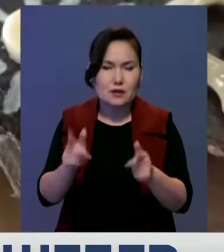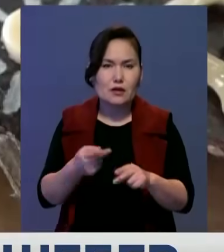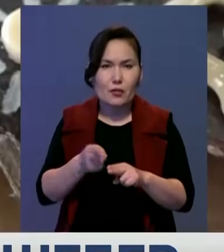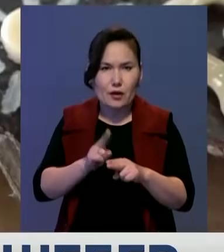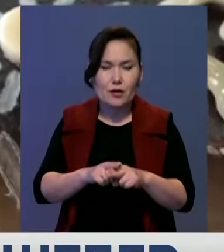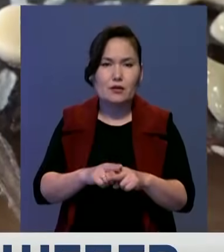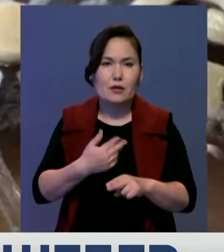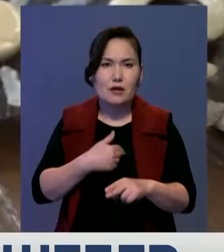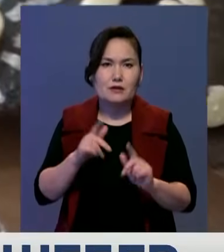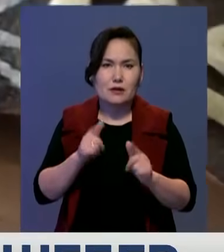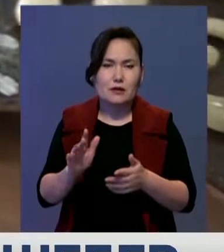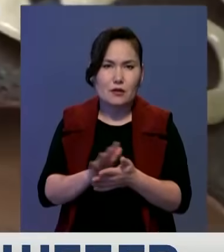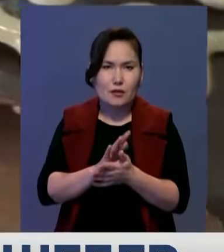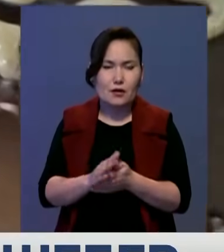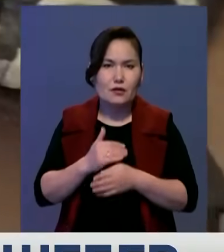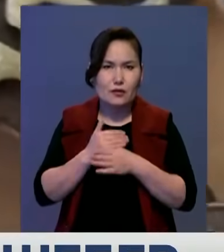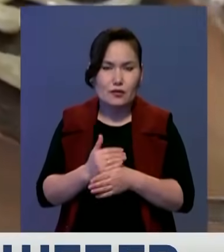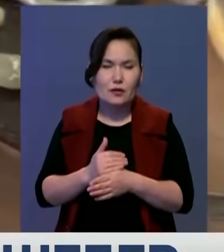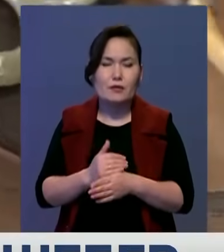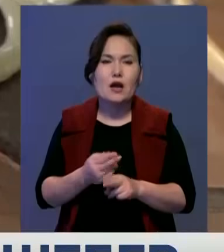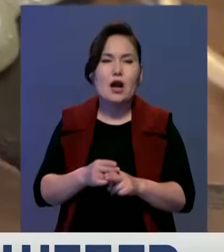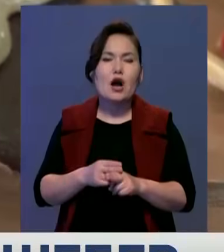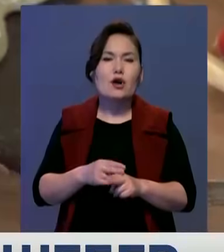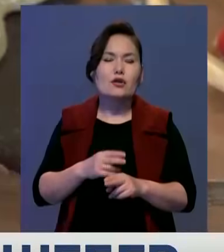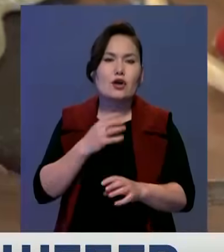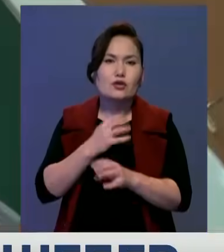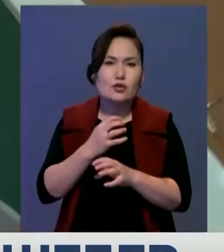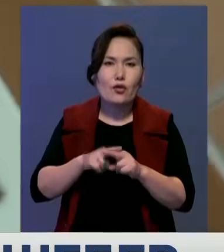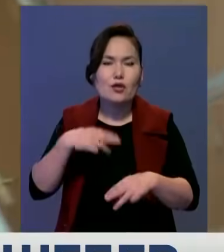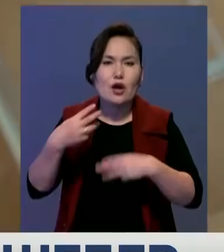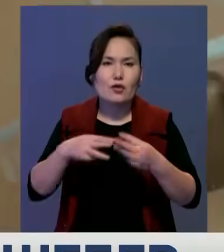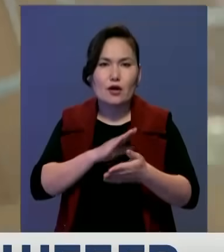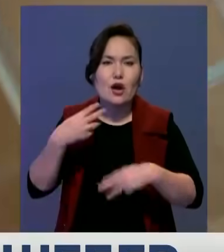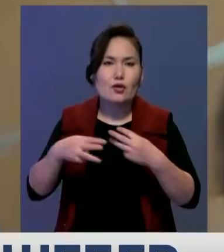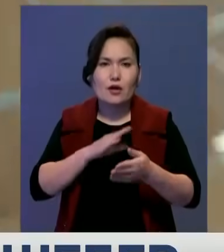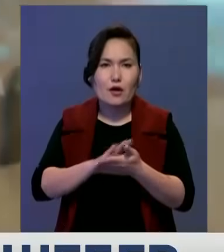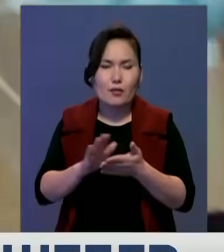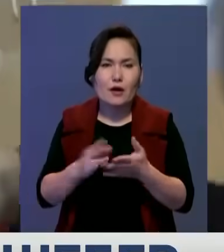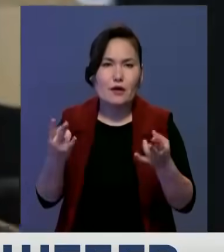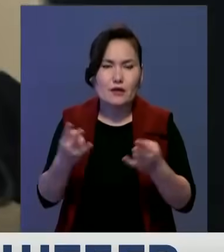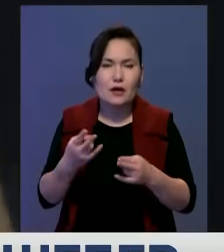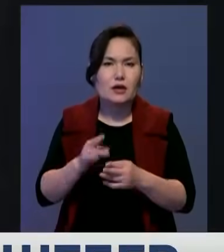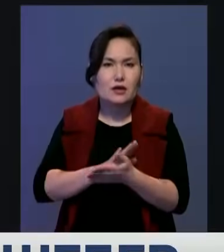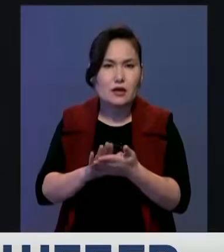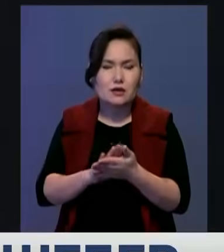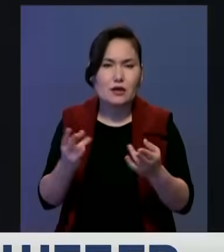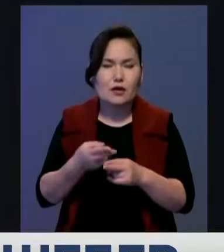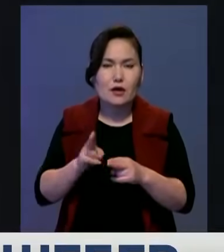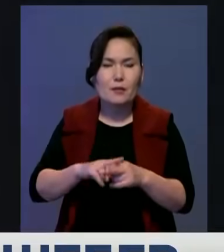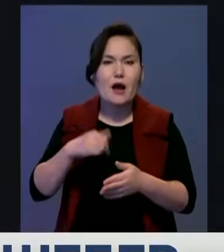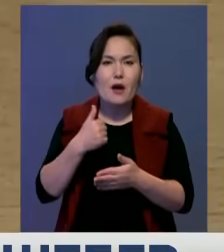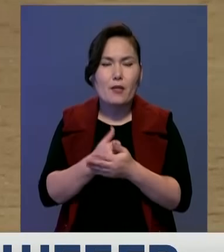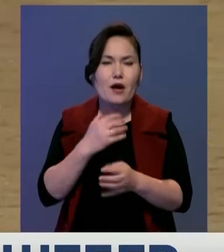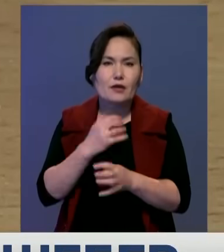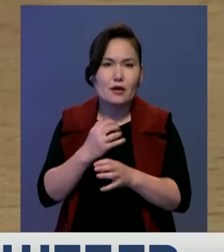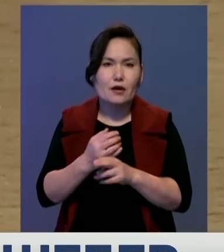жатырмын. Шебердің айтуынша бұйымды жасамас бұрын сүйекті өңдеп кептіру керек. Бұл істе скин жону жұмыстары басталады. Ең басты сүйек